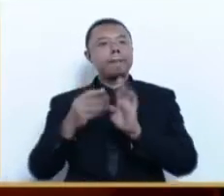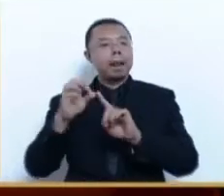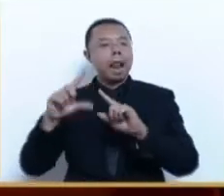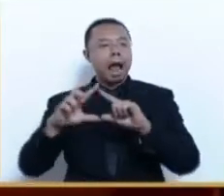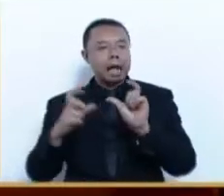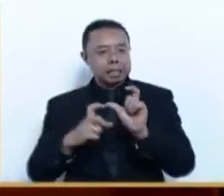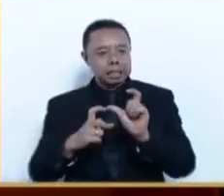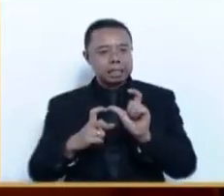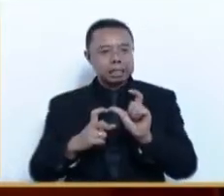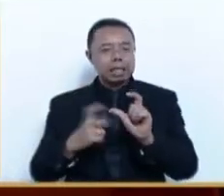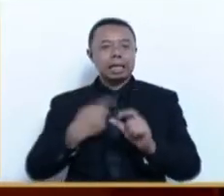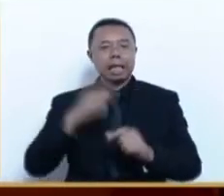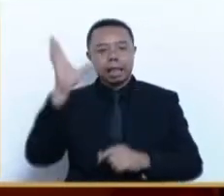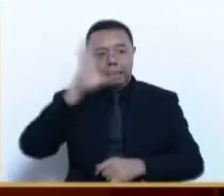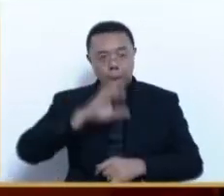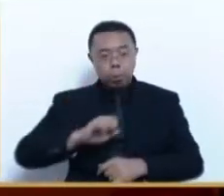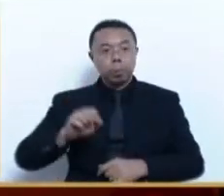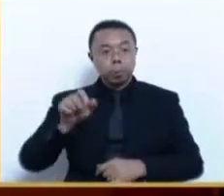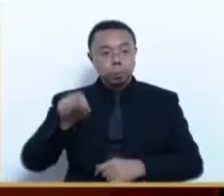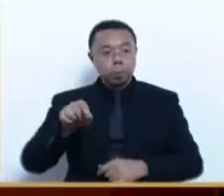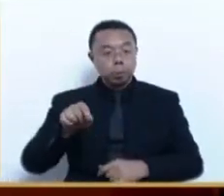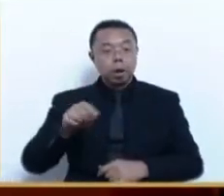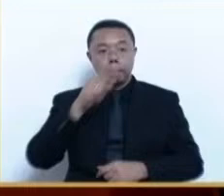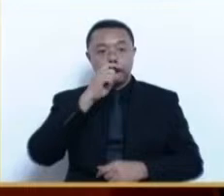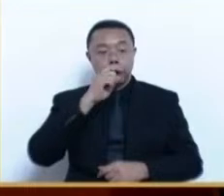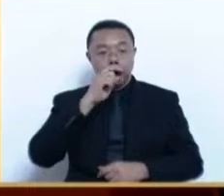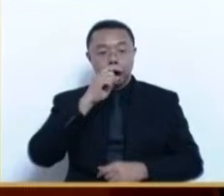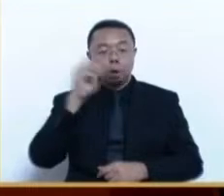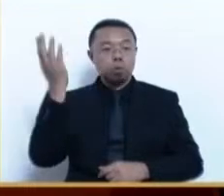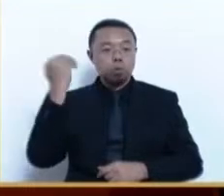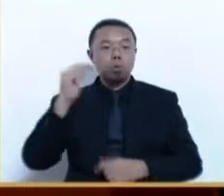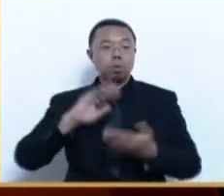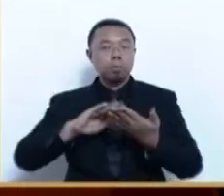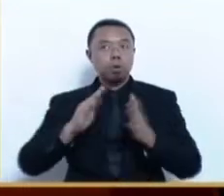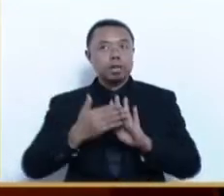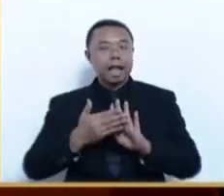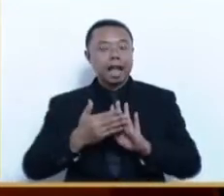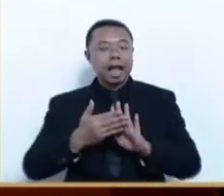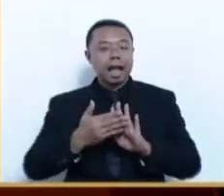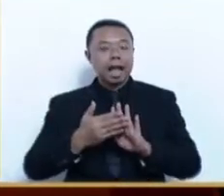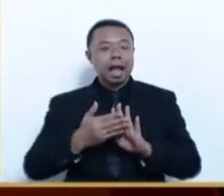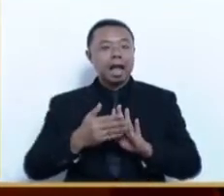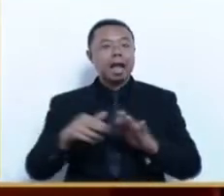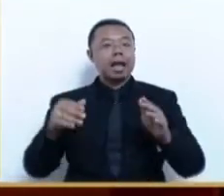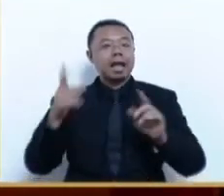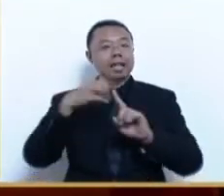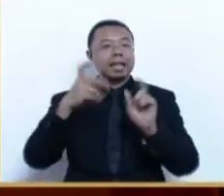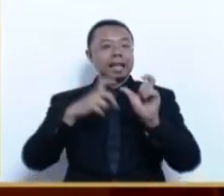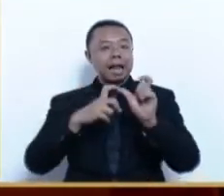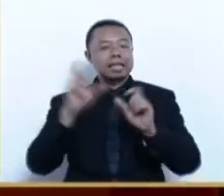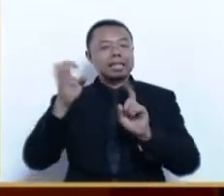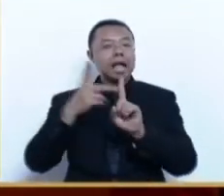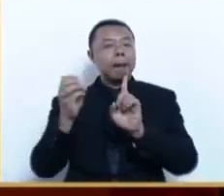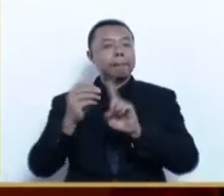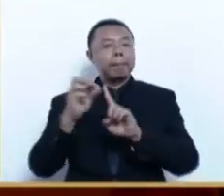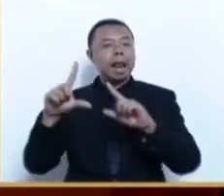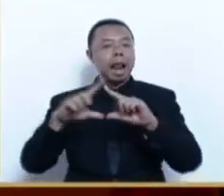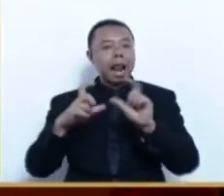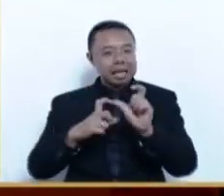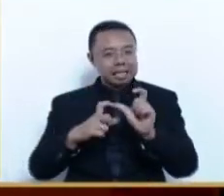Cihampelas kita ketahui bersama Bapak punya ikon di Bandung adalah teras Cihampelas dengan